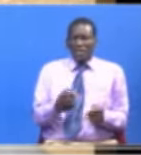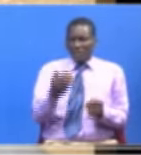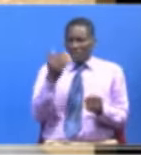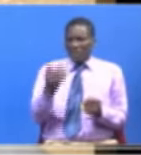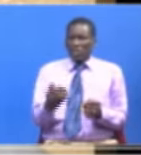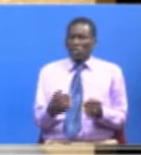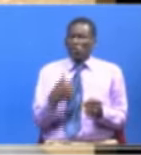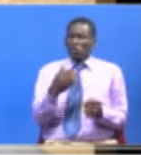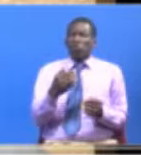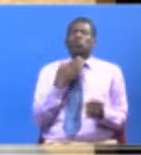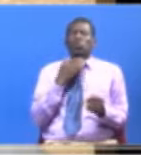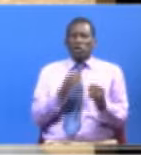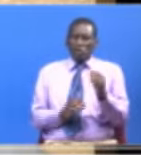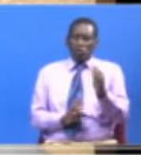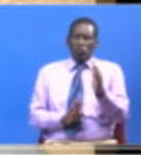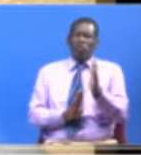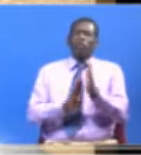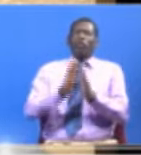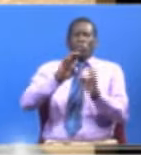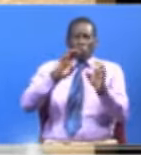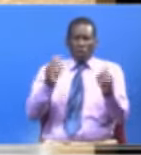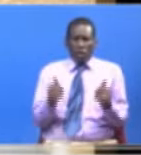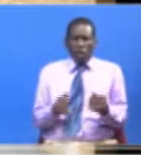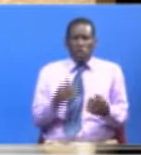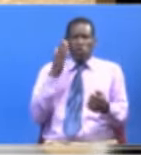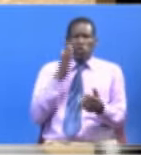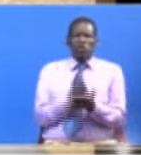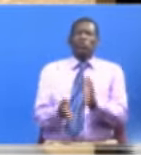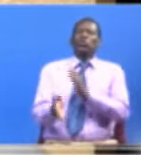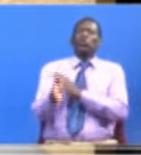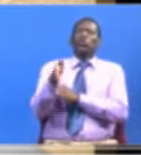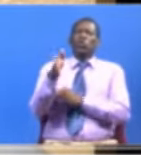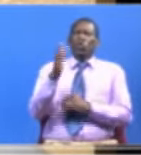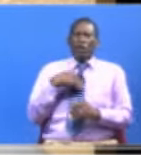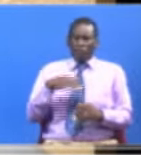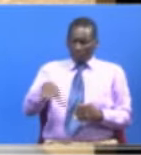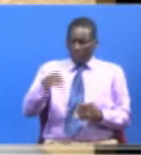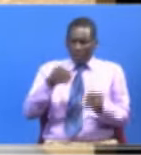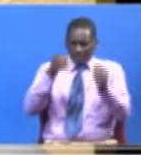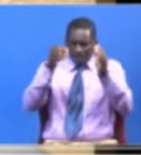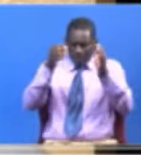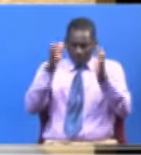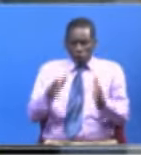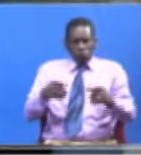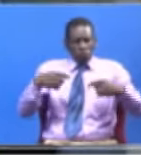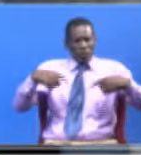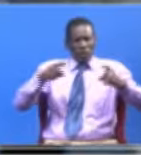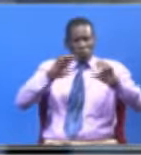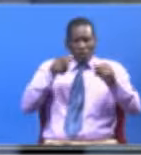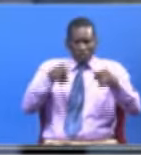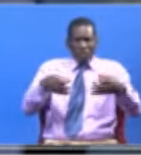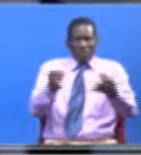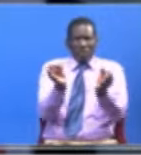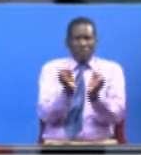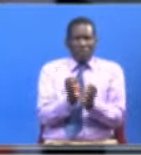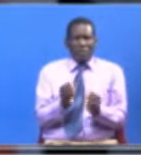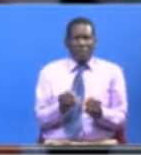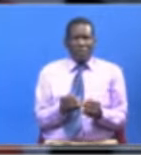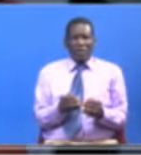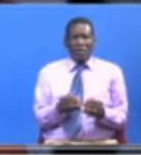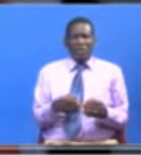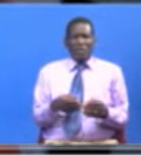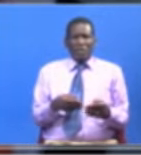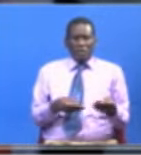wa kuendelea. Kwa hivyo Mungu ameweza kuchukua nyota ambayo ilikuwa inang'aa katika nyumba hii. Mwenda zake alitangamana na wazazi